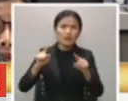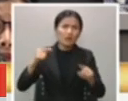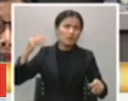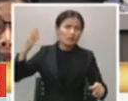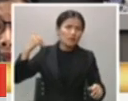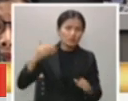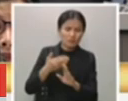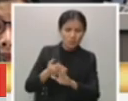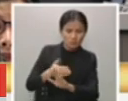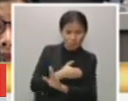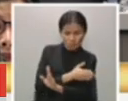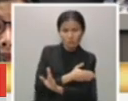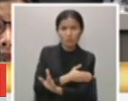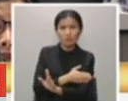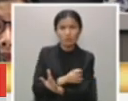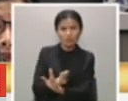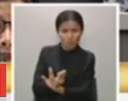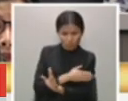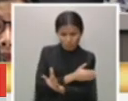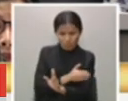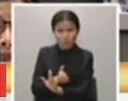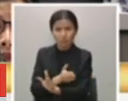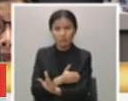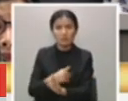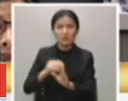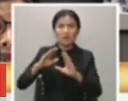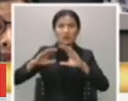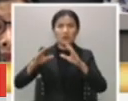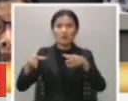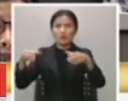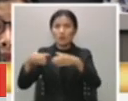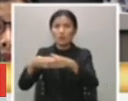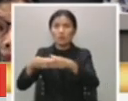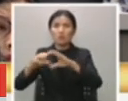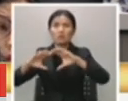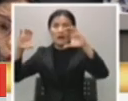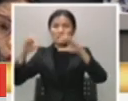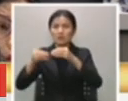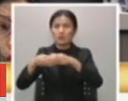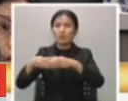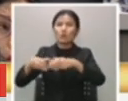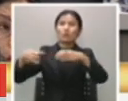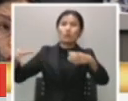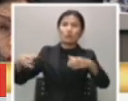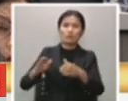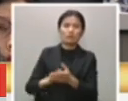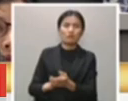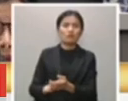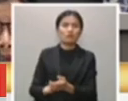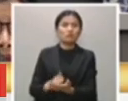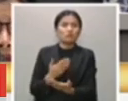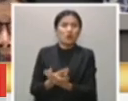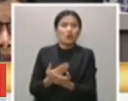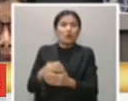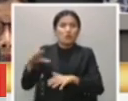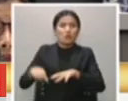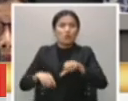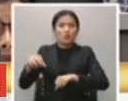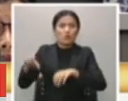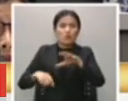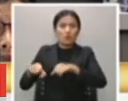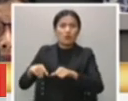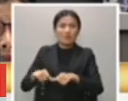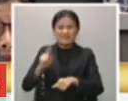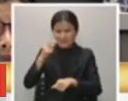มาท่านปฏิรูประบบราชการภาครัฐโตเอาอ้วนเอาอ้วนเอาไปกินเอาสัดส่วนซึ่งควรจะเป็นการลงทุน